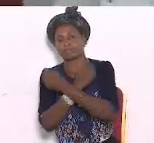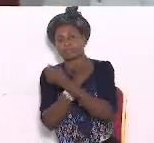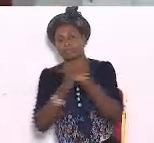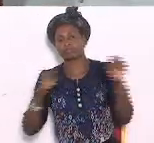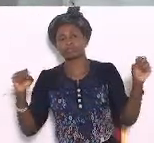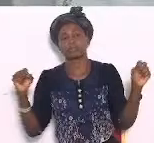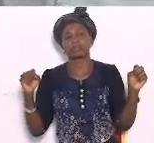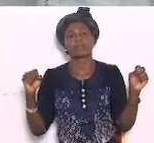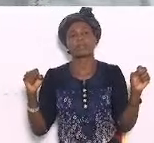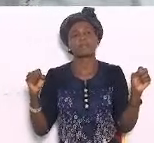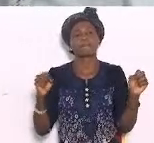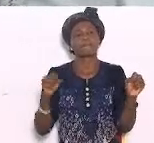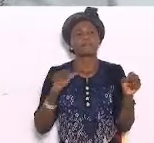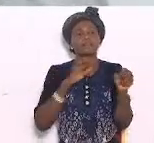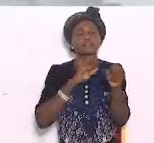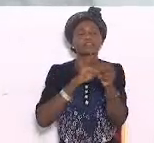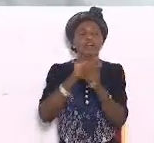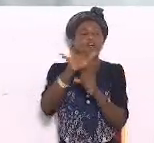seneur